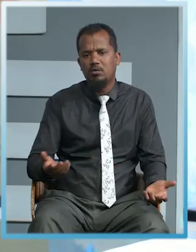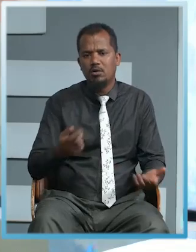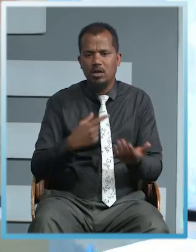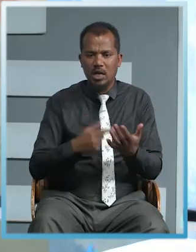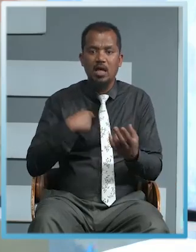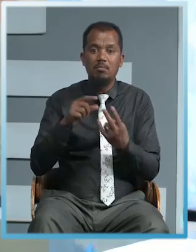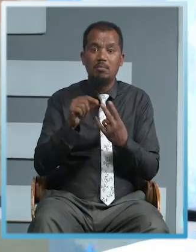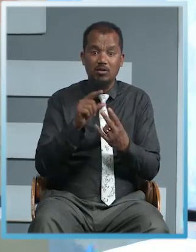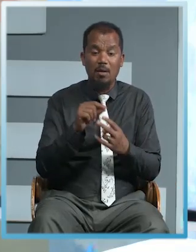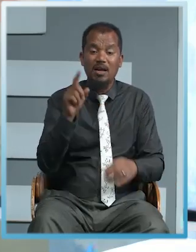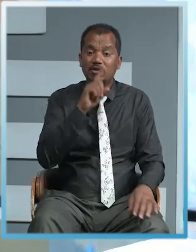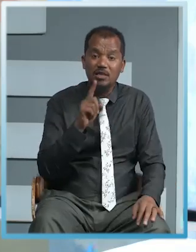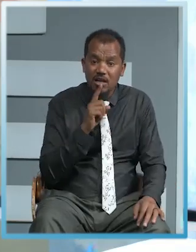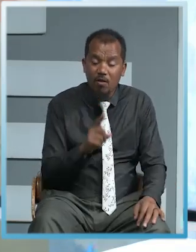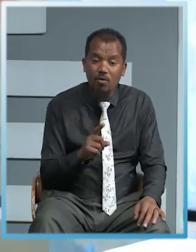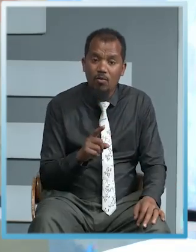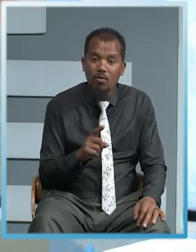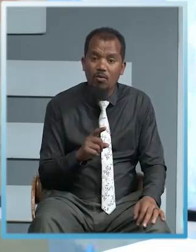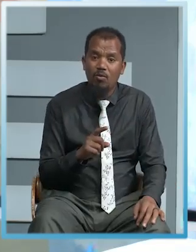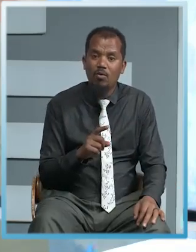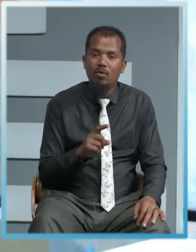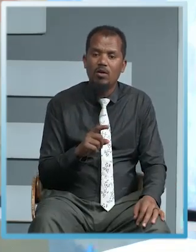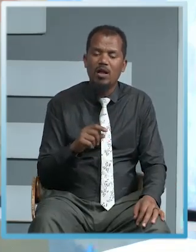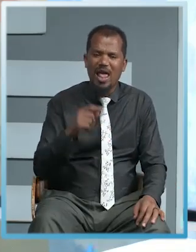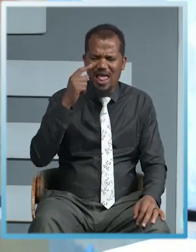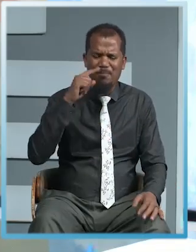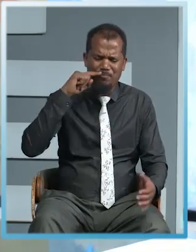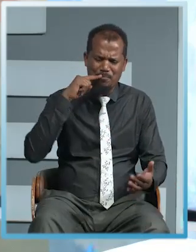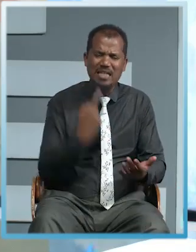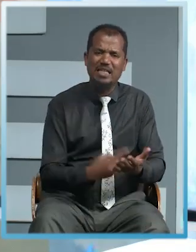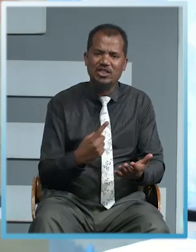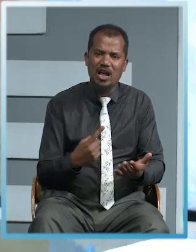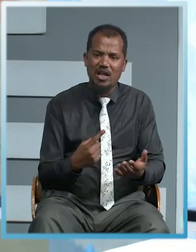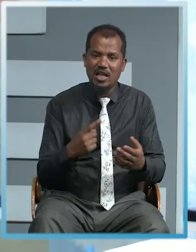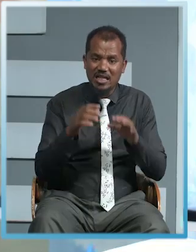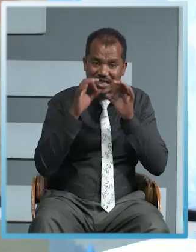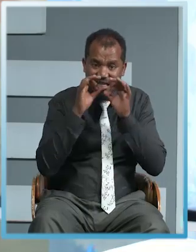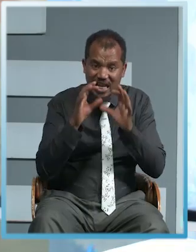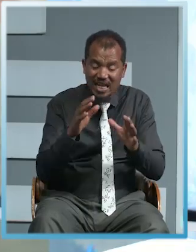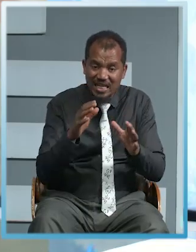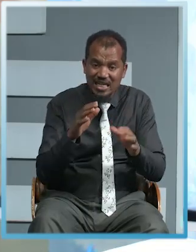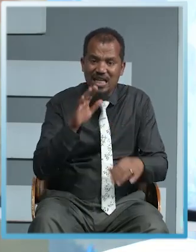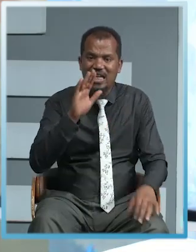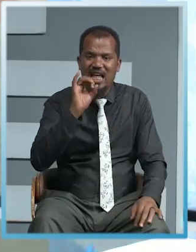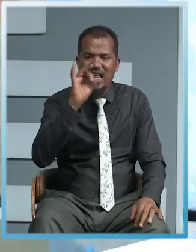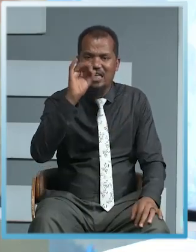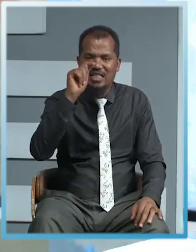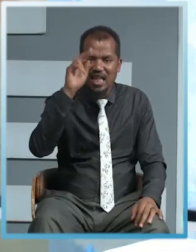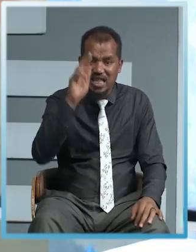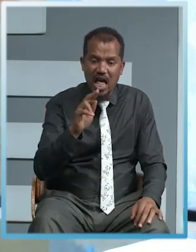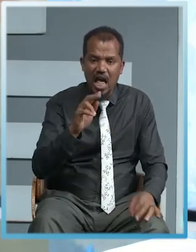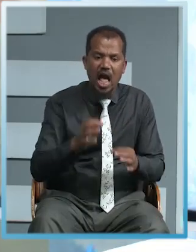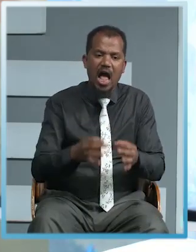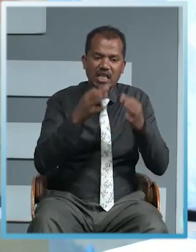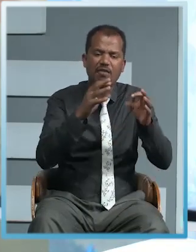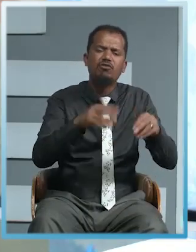اللي كان يممرت عمراج من دنو أبيدنس مسرجة بس كليل لندرس قليل تنينة تاچون